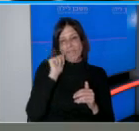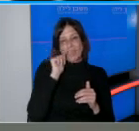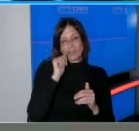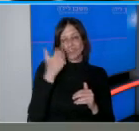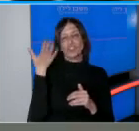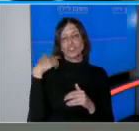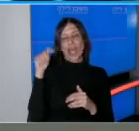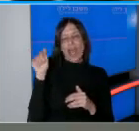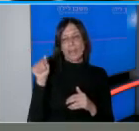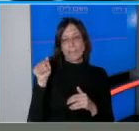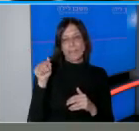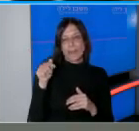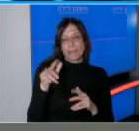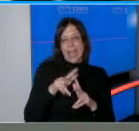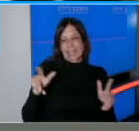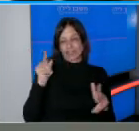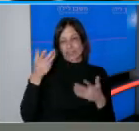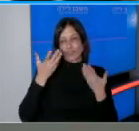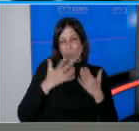להם בארצות מוצאם.